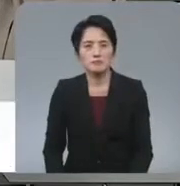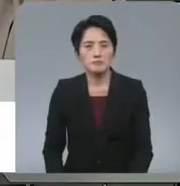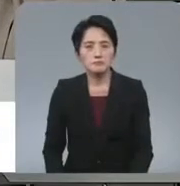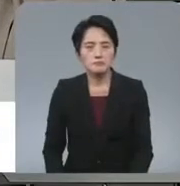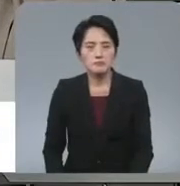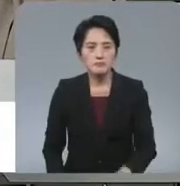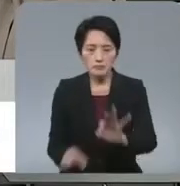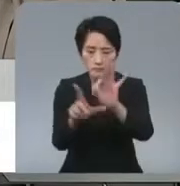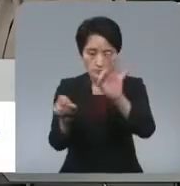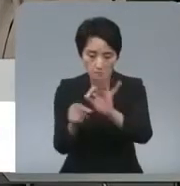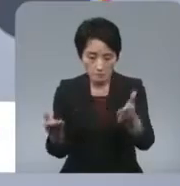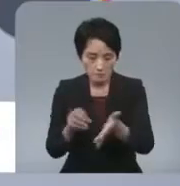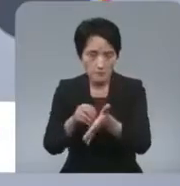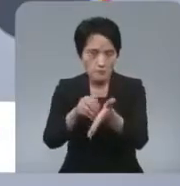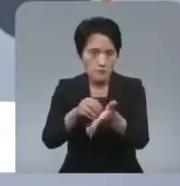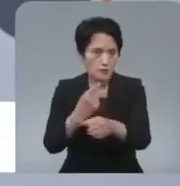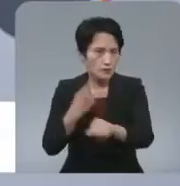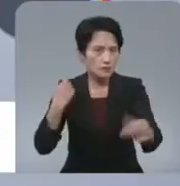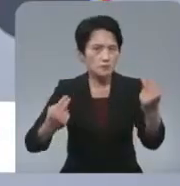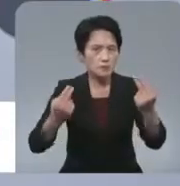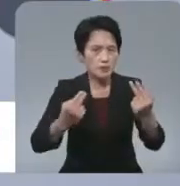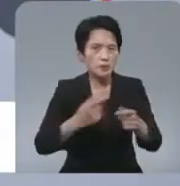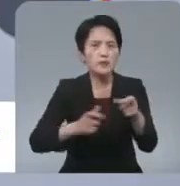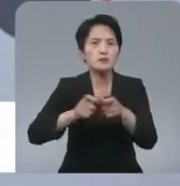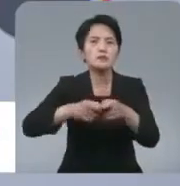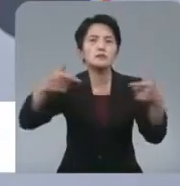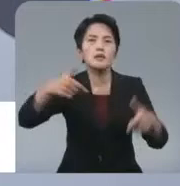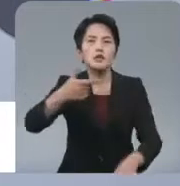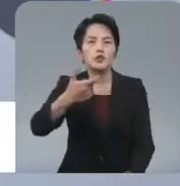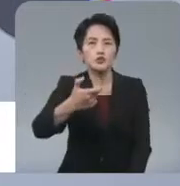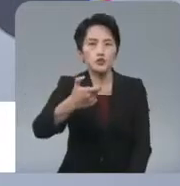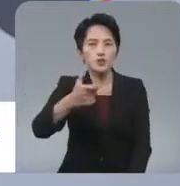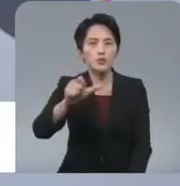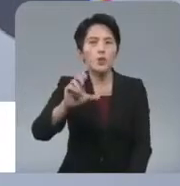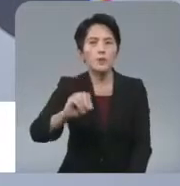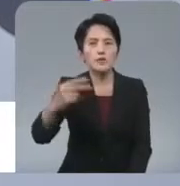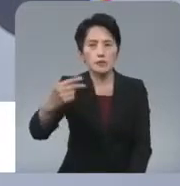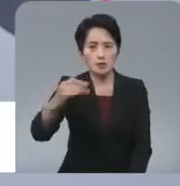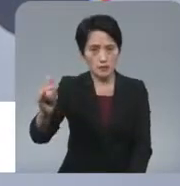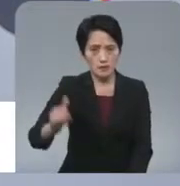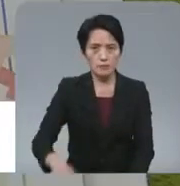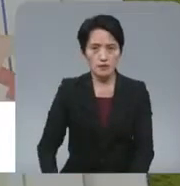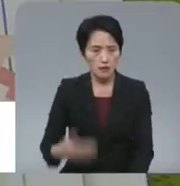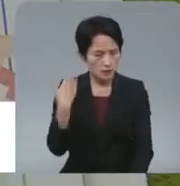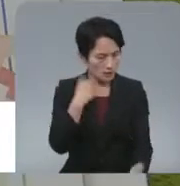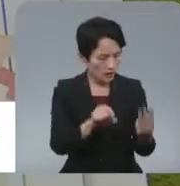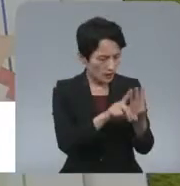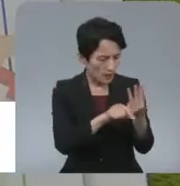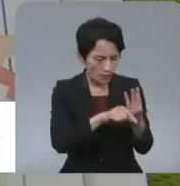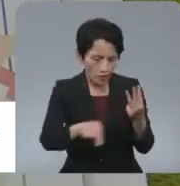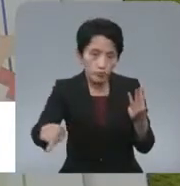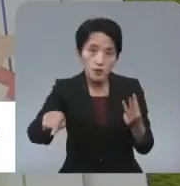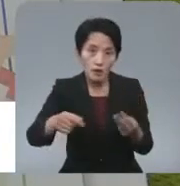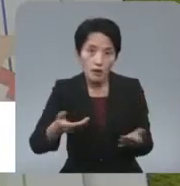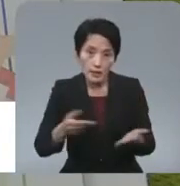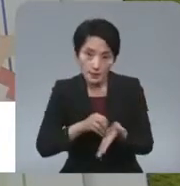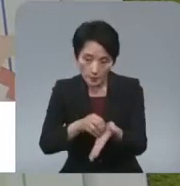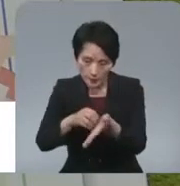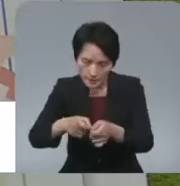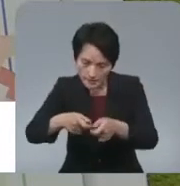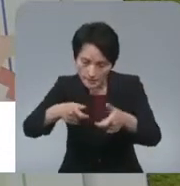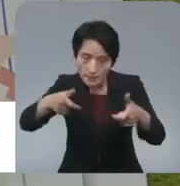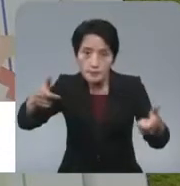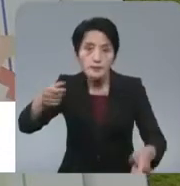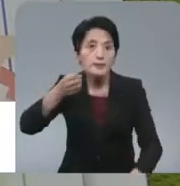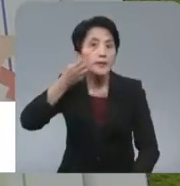malgré la 4ème vague de kobe 19 qui sévit encore le nombre de travailleurs s'est accru de plus de 600000 euros